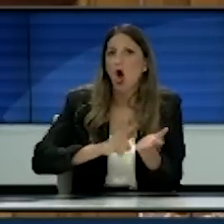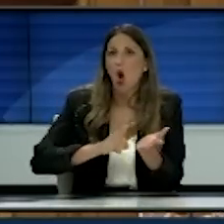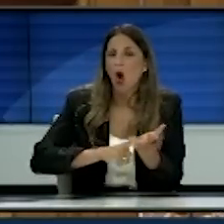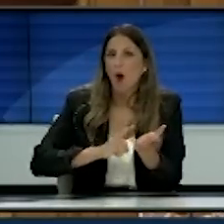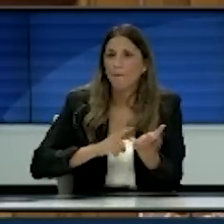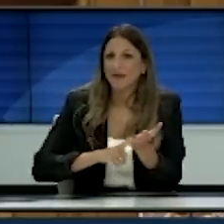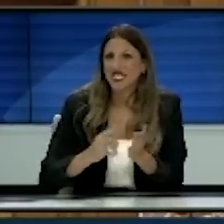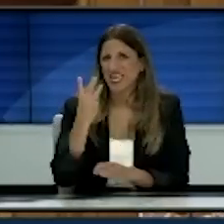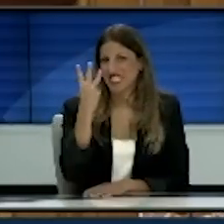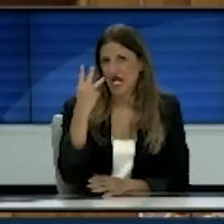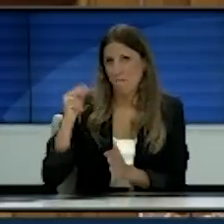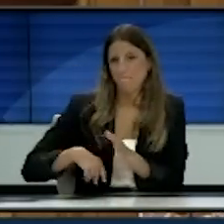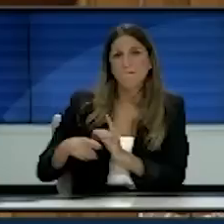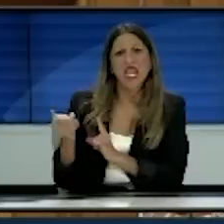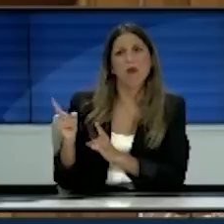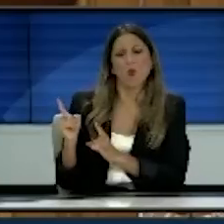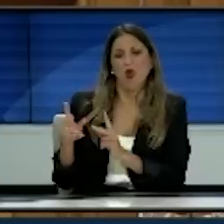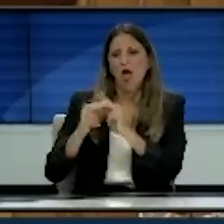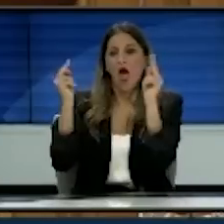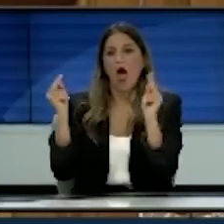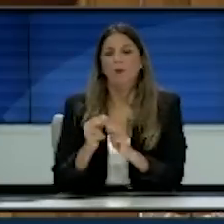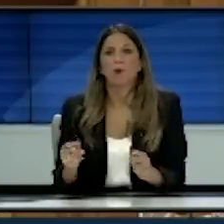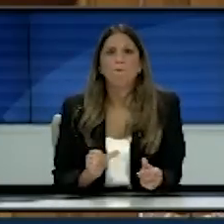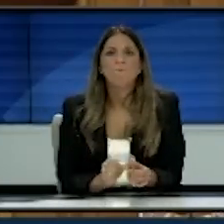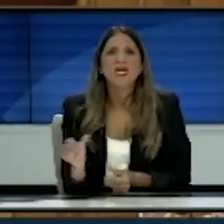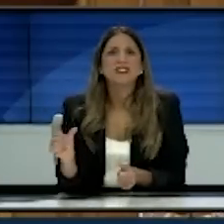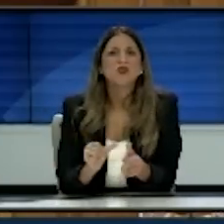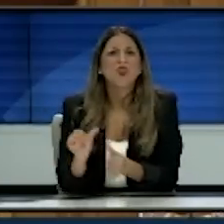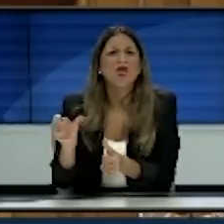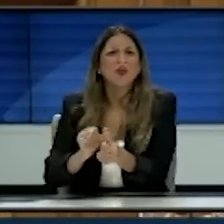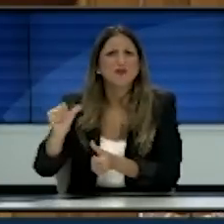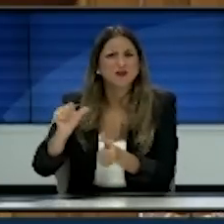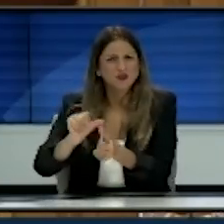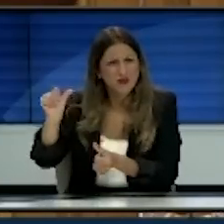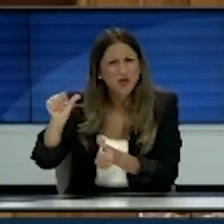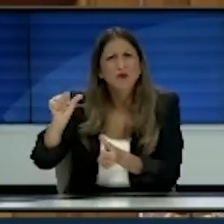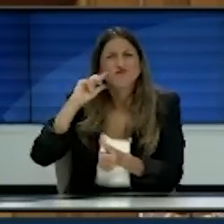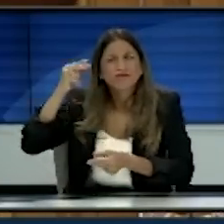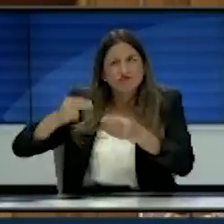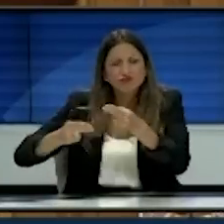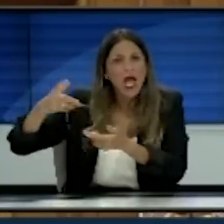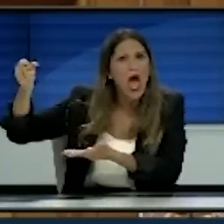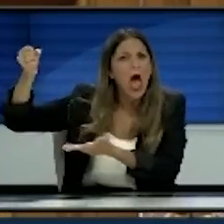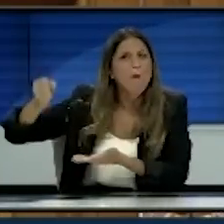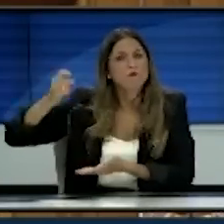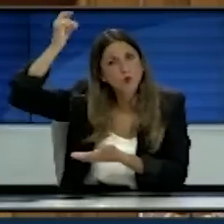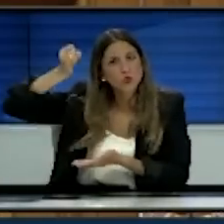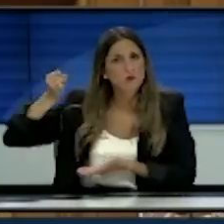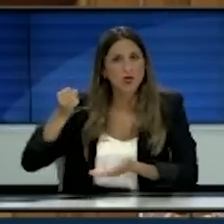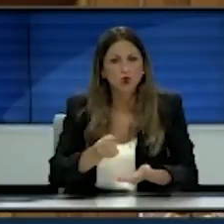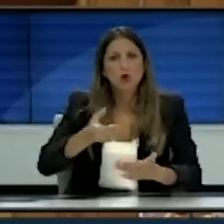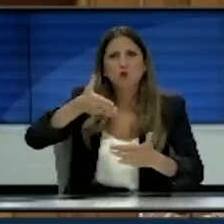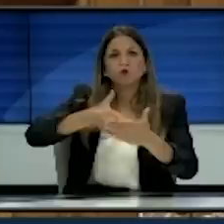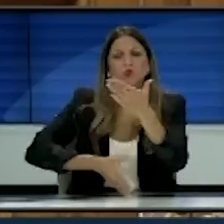τριών μνημονίων οι μισθοί με βάση τους οποίους υπολογίζονται οι αποζημιώσεις έχουν μειωθεί στο μισό